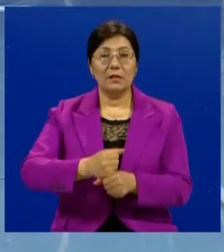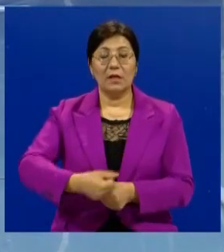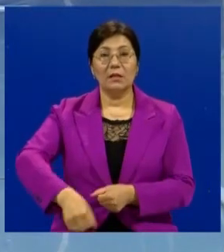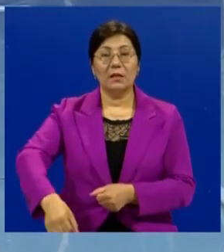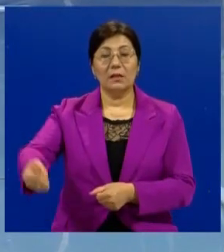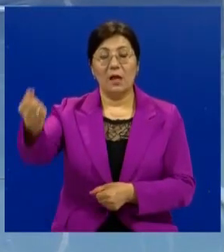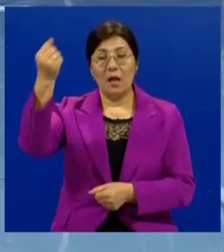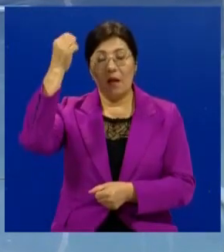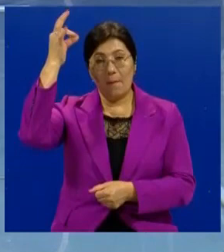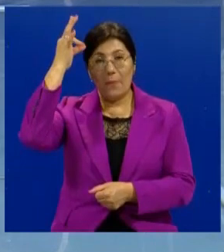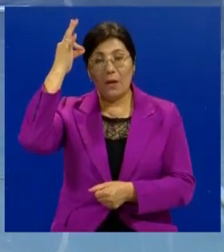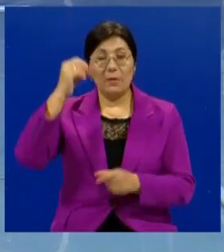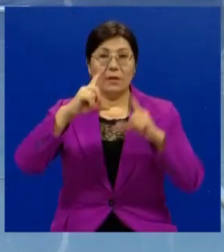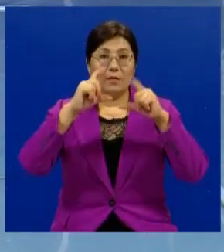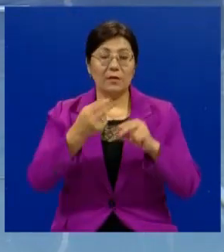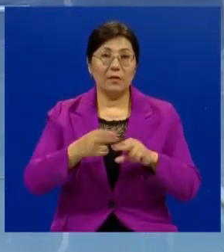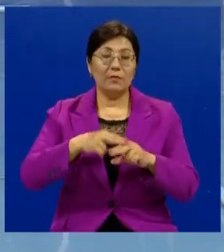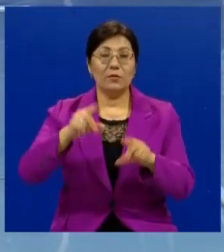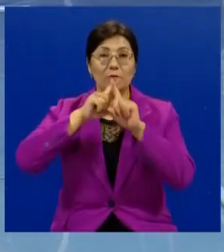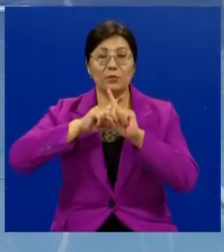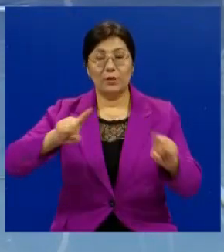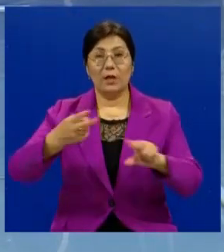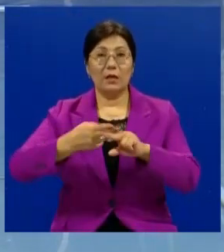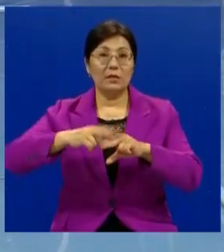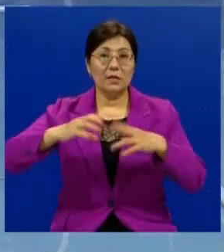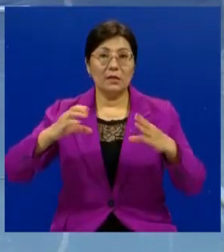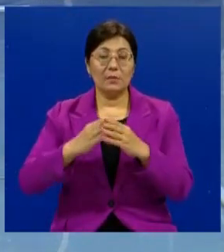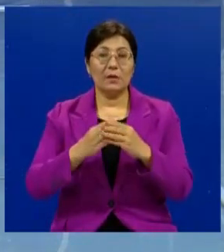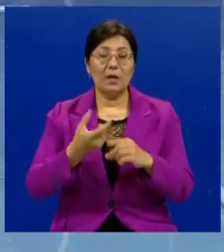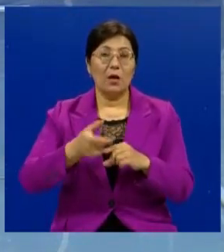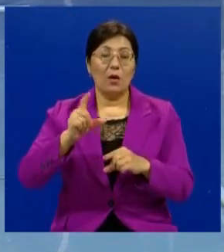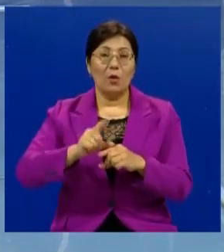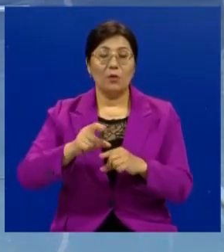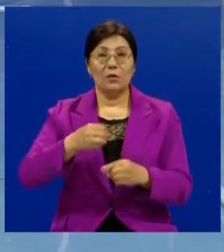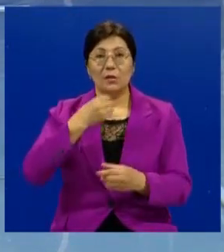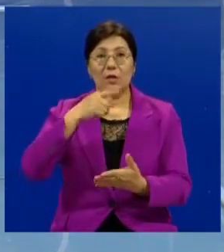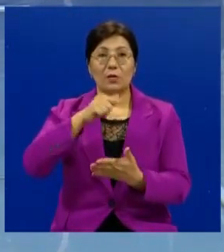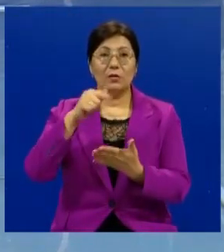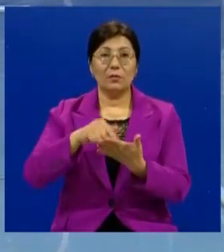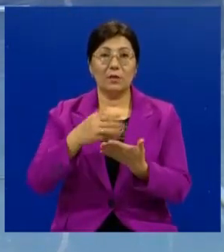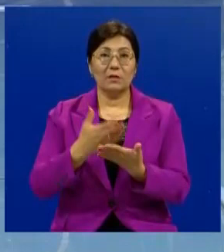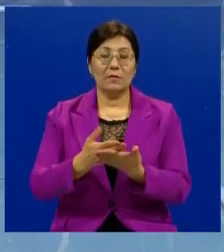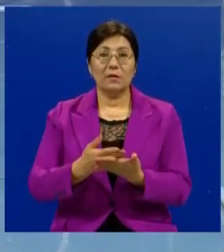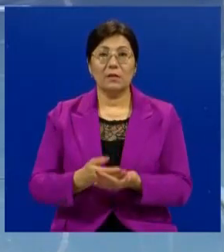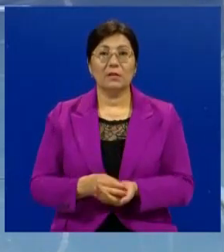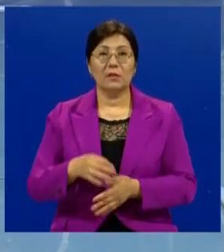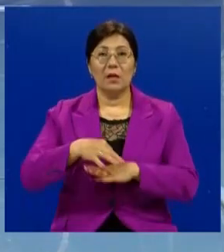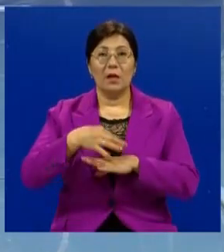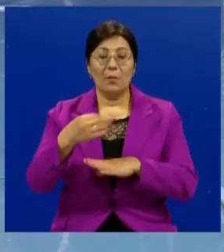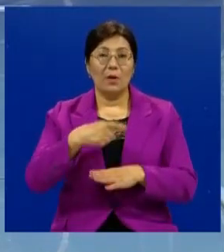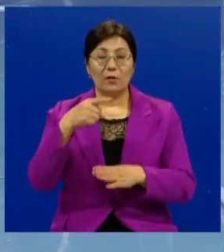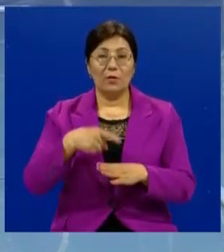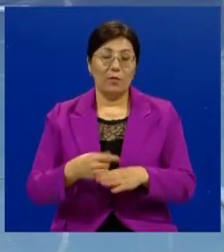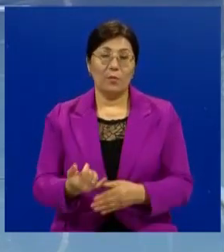и в чем уникальность этих районов? Очень хороший вопрос. Больной немного вопрос для